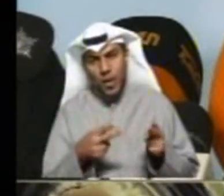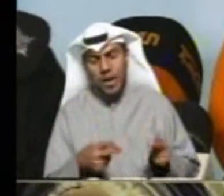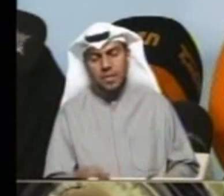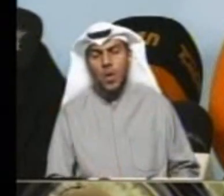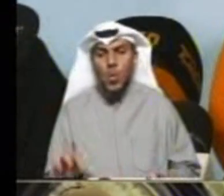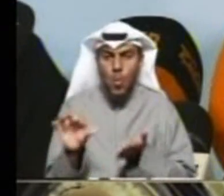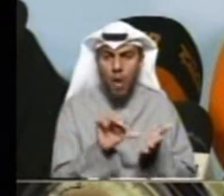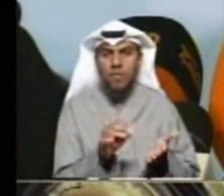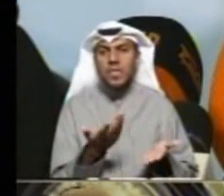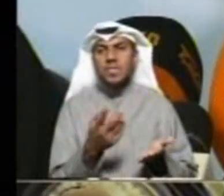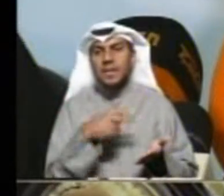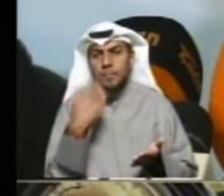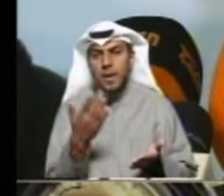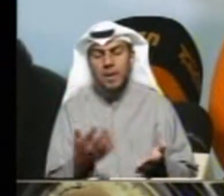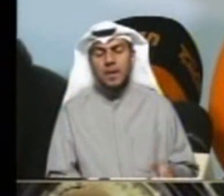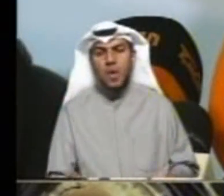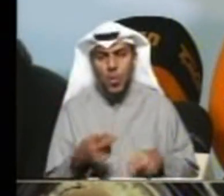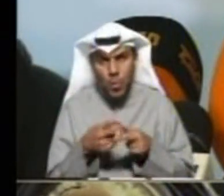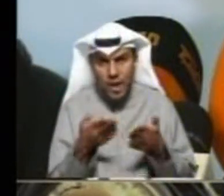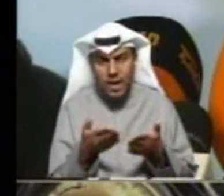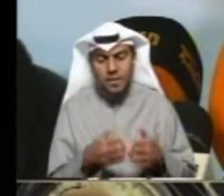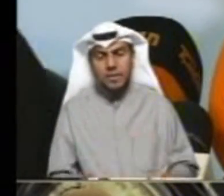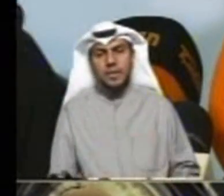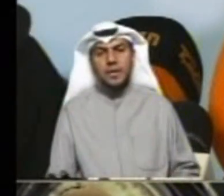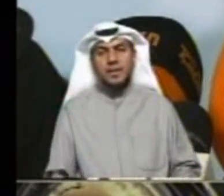ومثل ما تعرفون انتوا ان مشروع